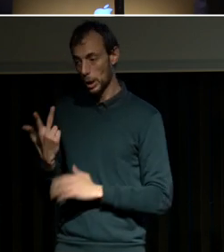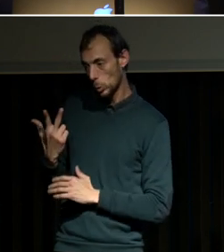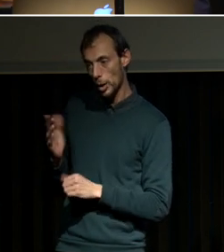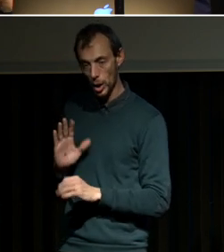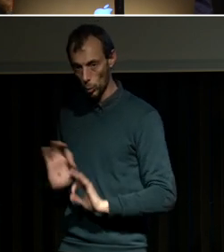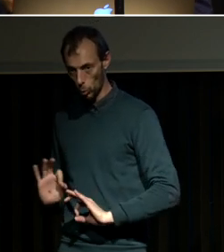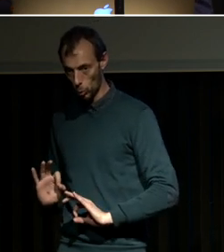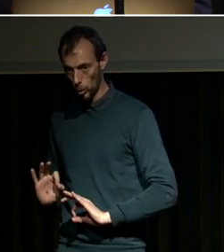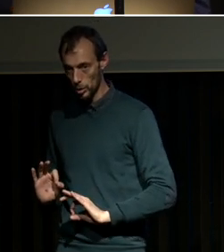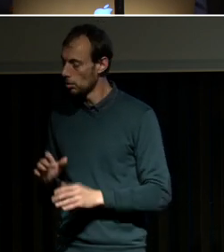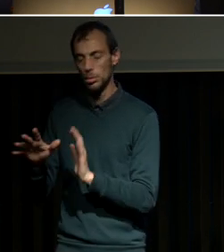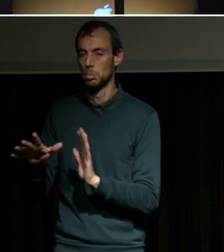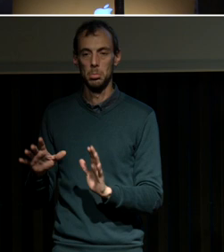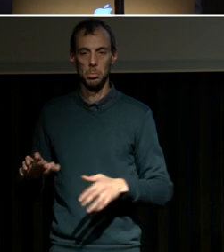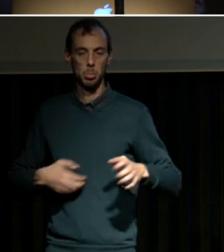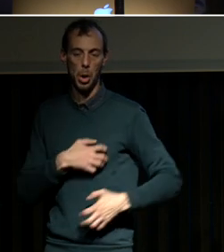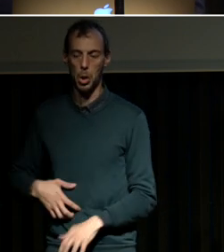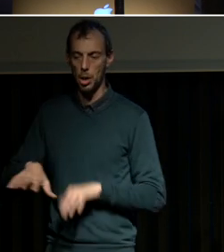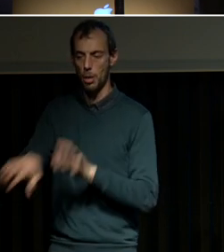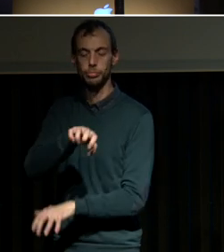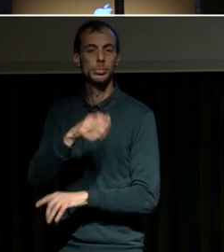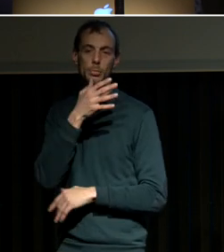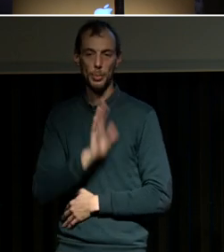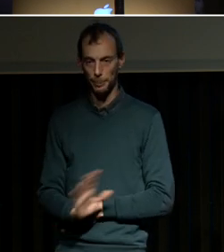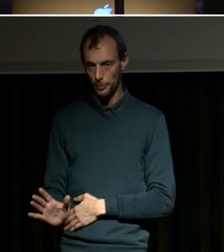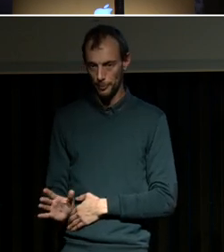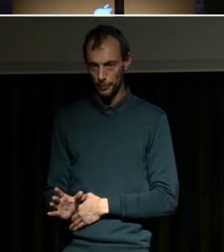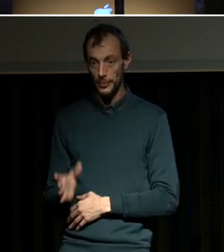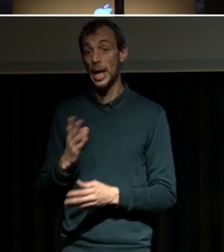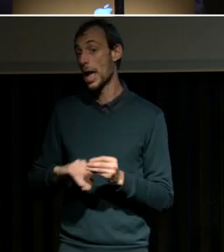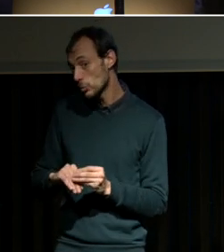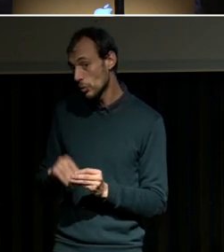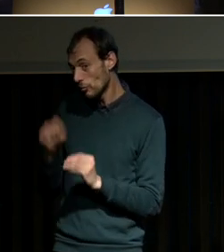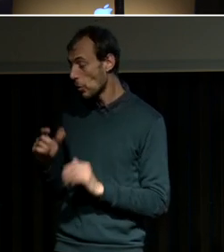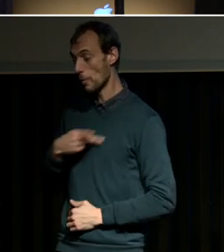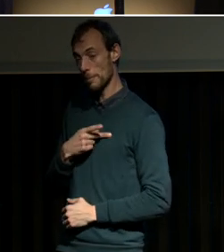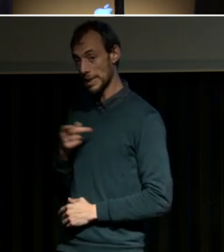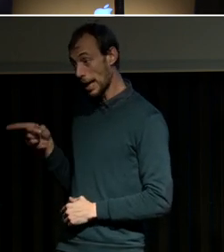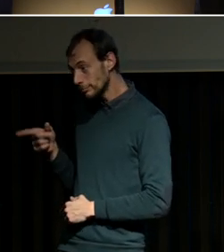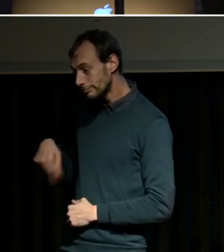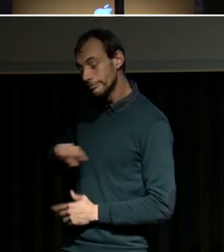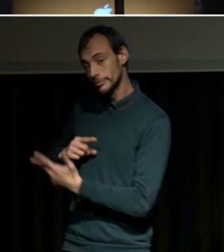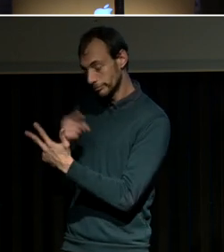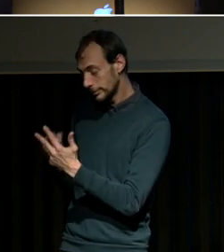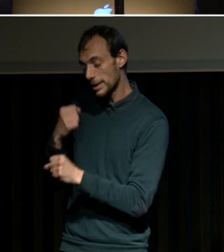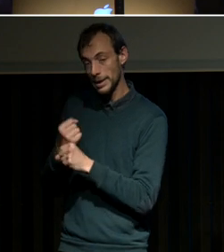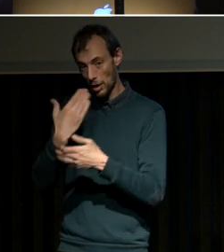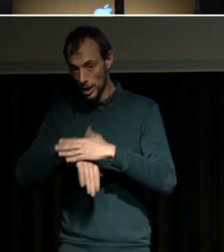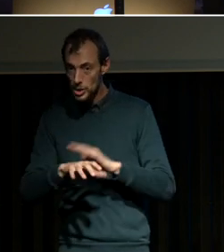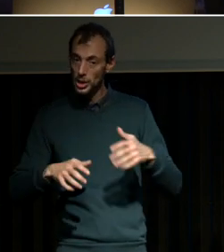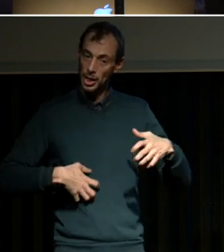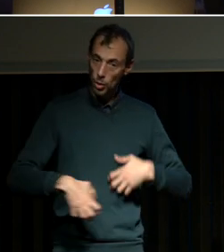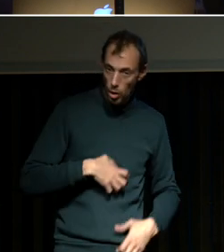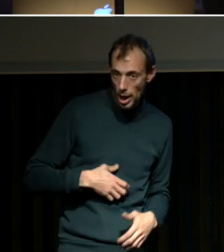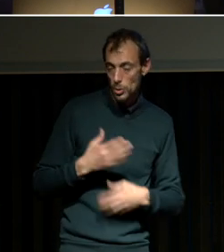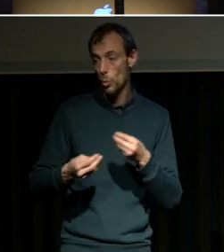pas possible. Ces trois médecins, en plus, ne doivent ni travailler dans un service de coordination de prélèvement d'organes, ni dans un service de greffe pour éviter tout conflit d'intérêts.